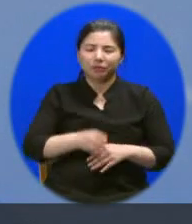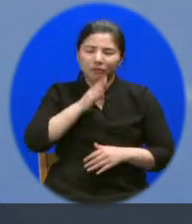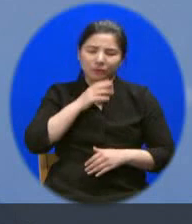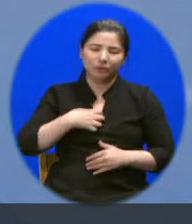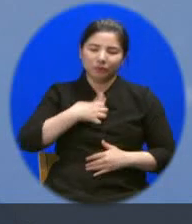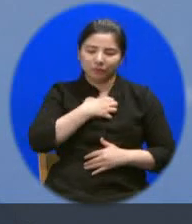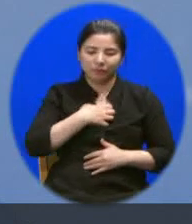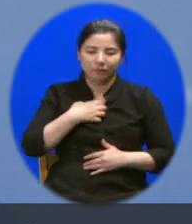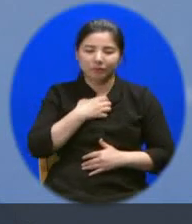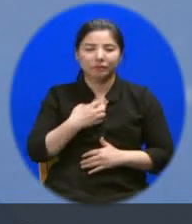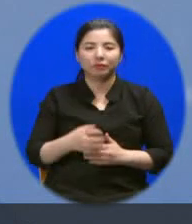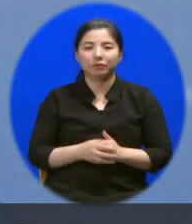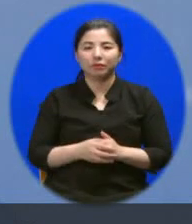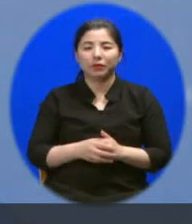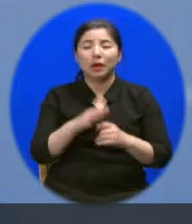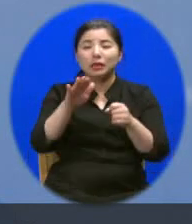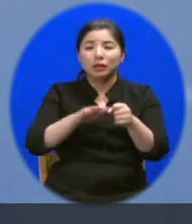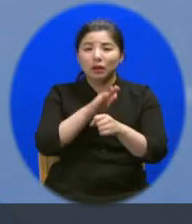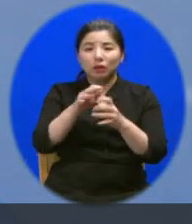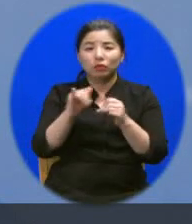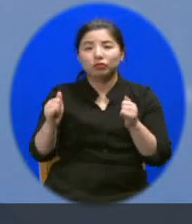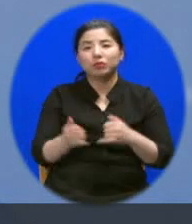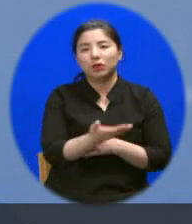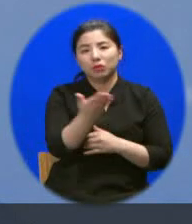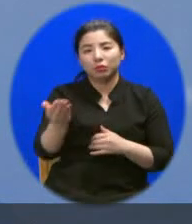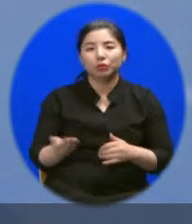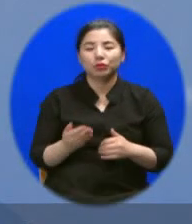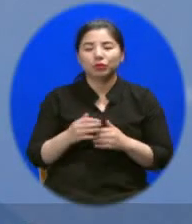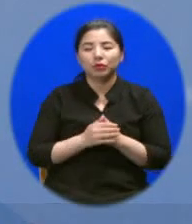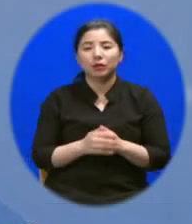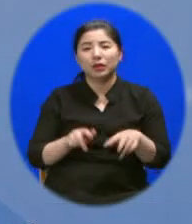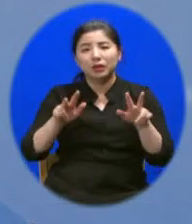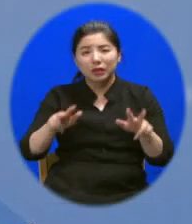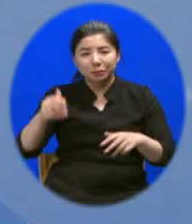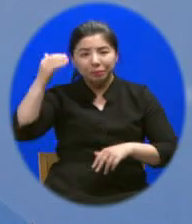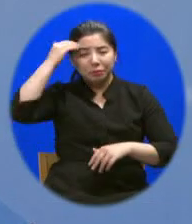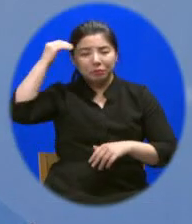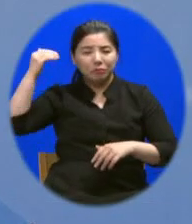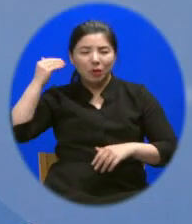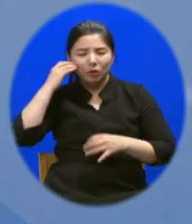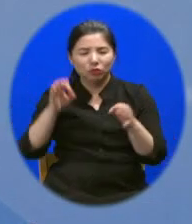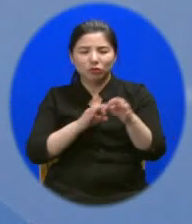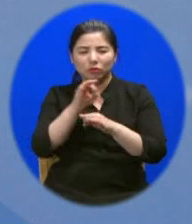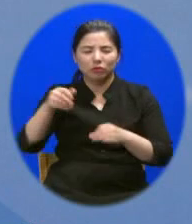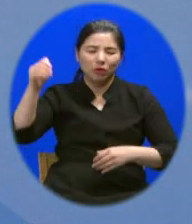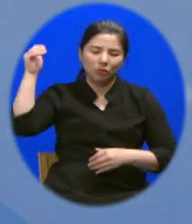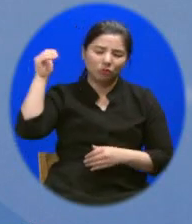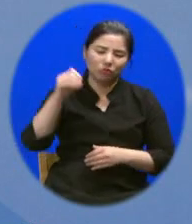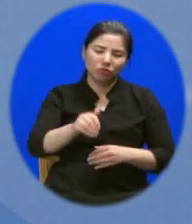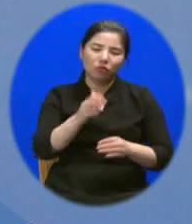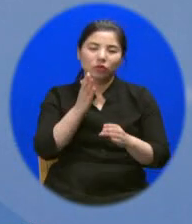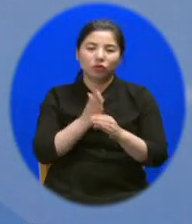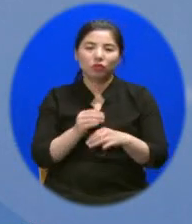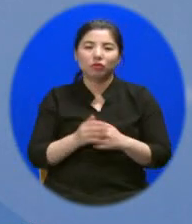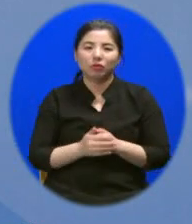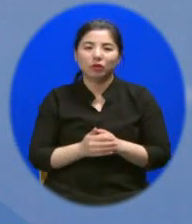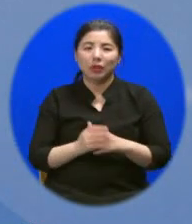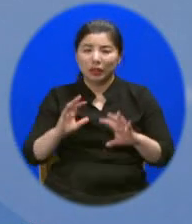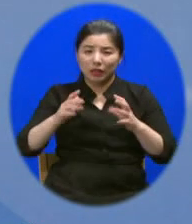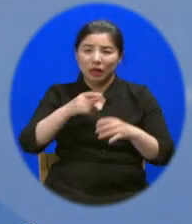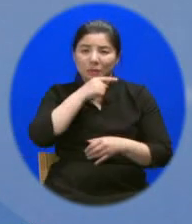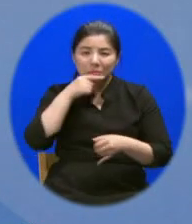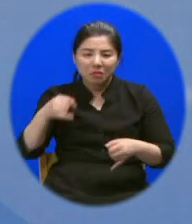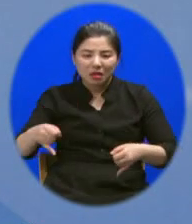걱정입니다 사랑하는 국민 여러분 지금 대한민국 경제가 무너지고 있습니다 나라 빚은